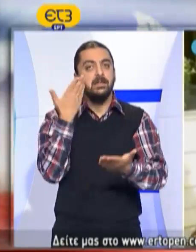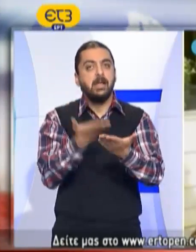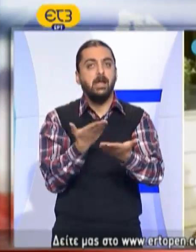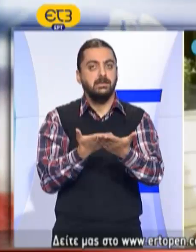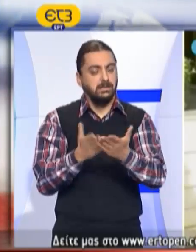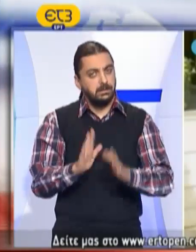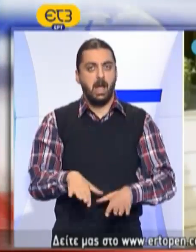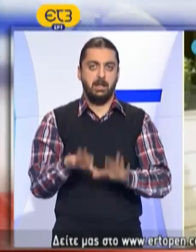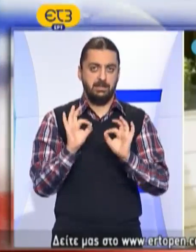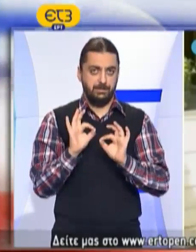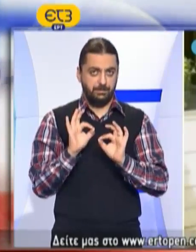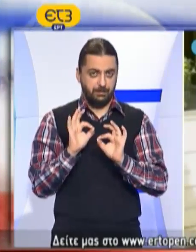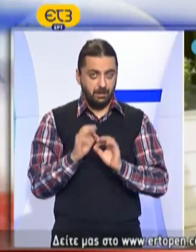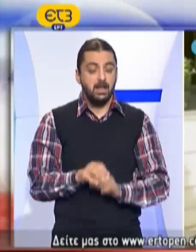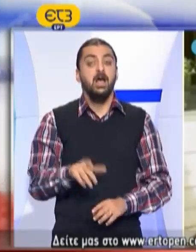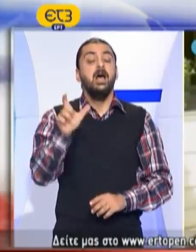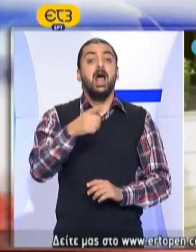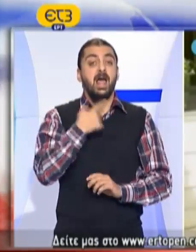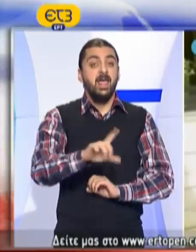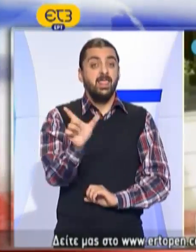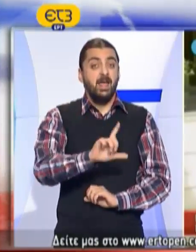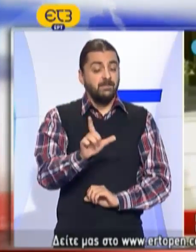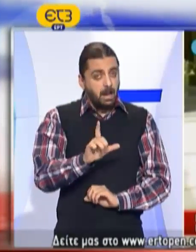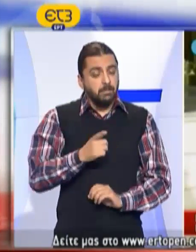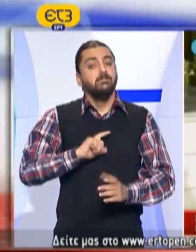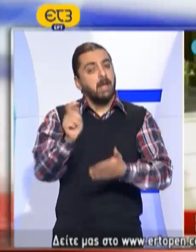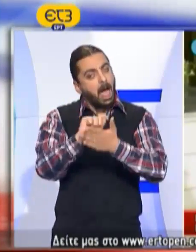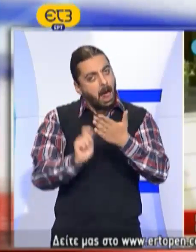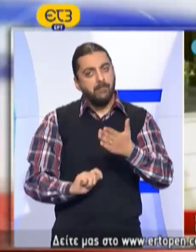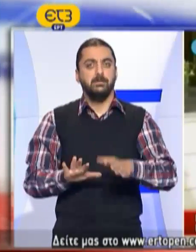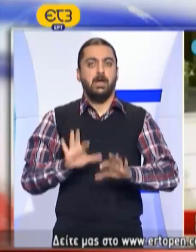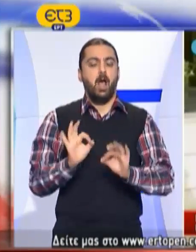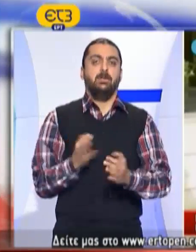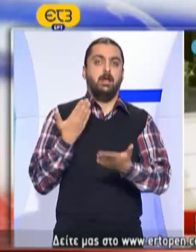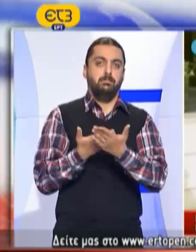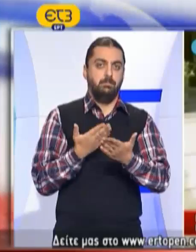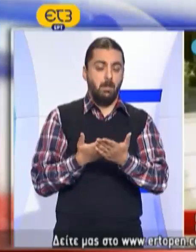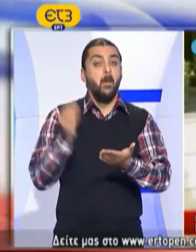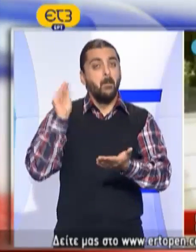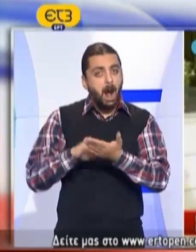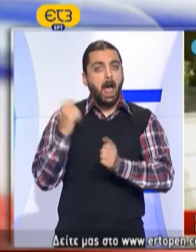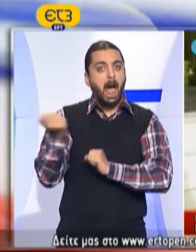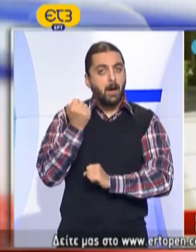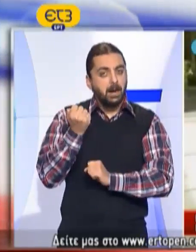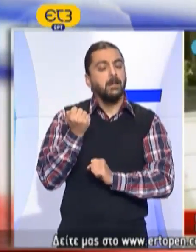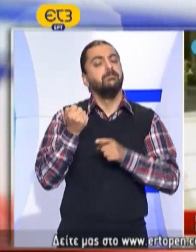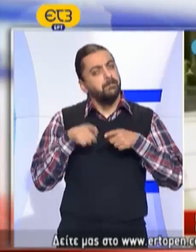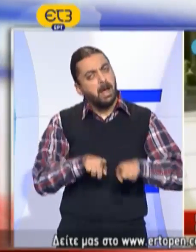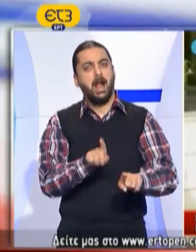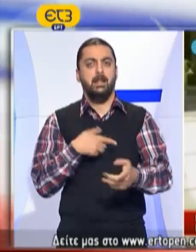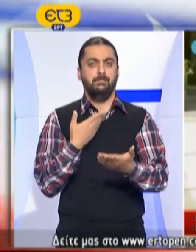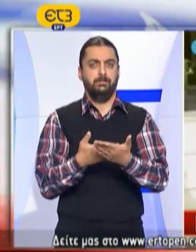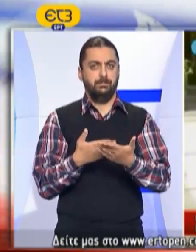21 θα κάνουμε εγγραφές ακόμα και αν είμαστε ξανά απεργοί. Αν είμαστε απεργοί